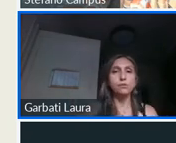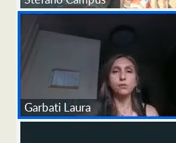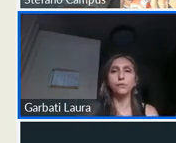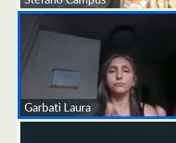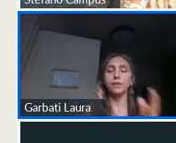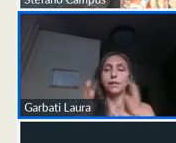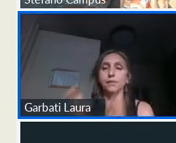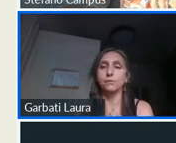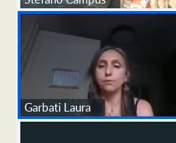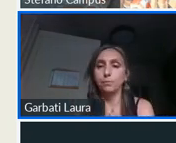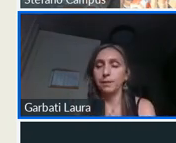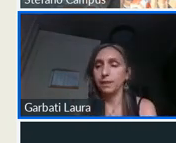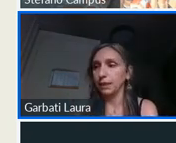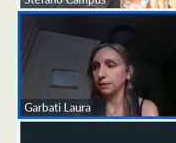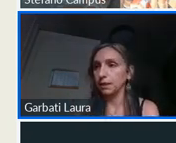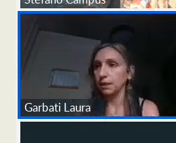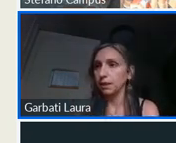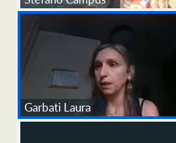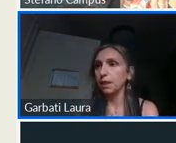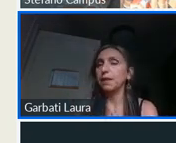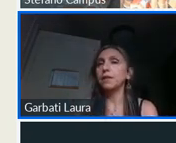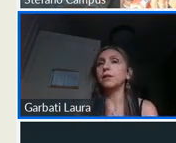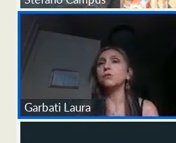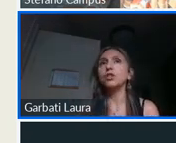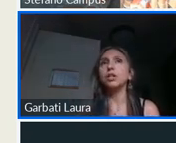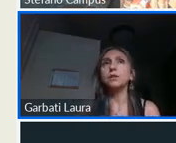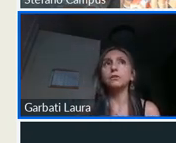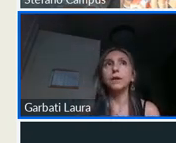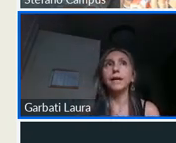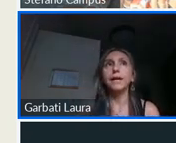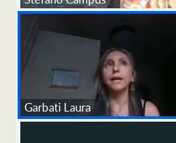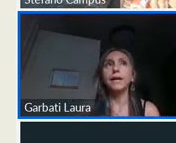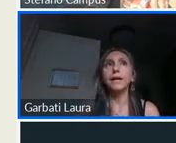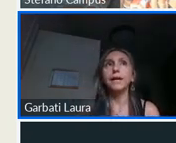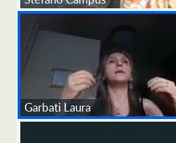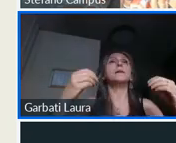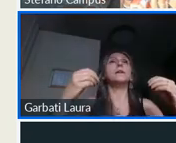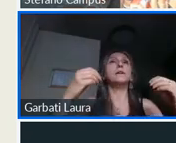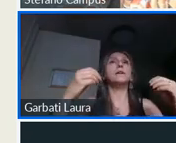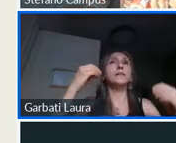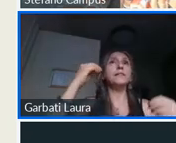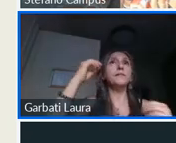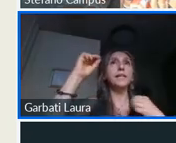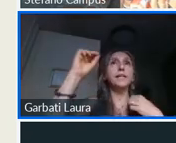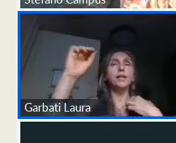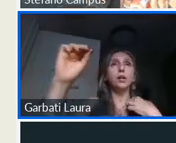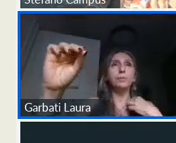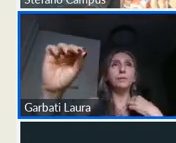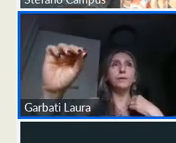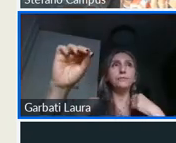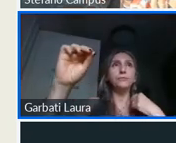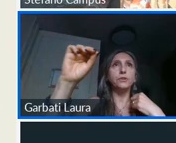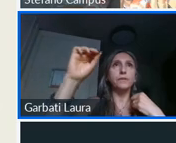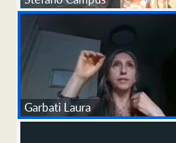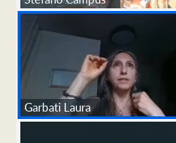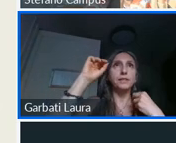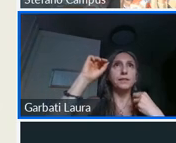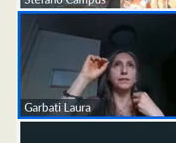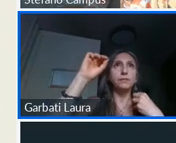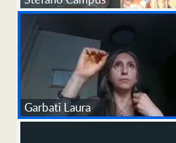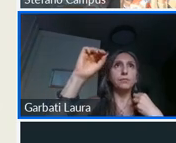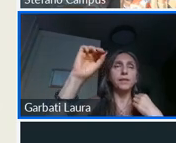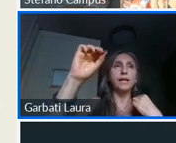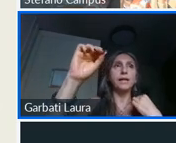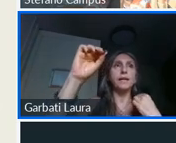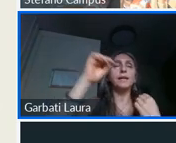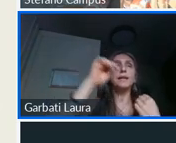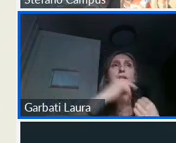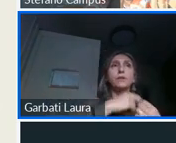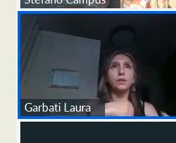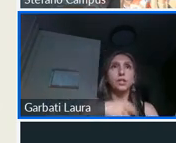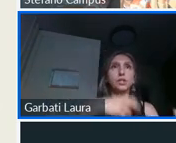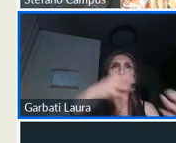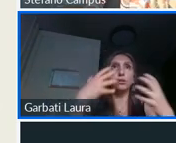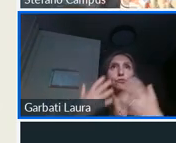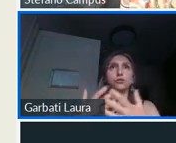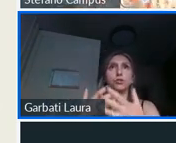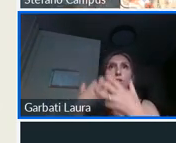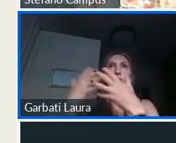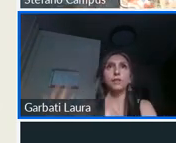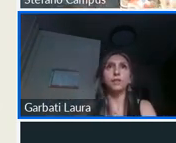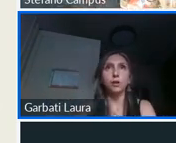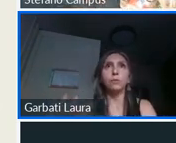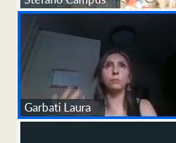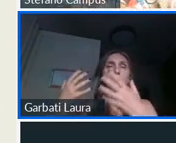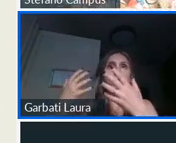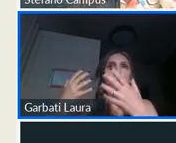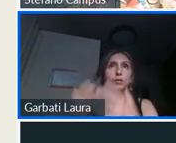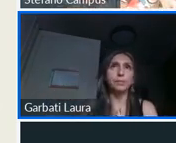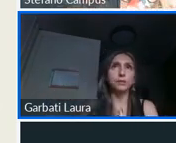sia sul software che sugli open data. Il concetto è, ricordatevi che il copyleft, avrete sentito nominare, che è connesso